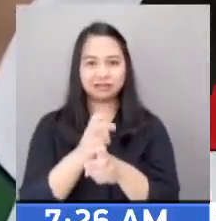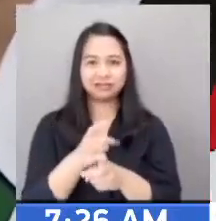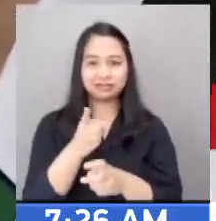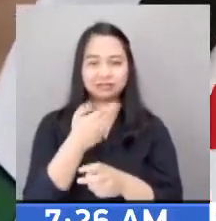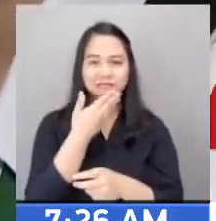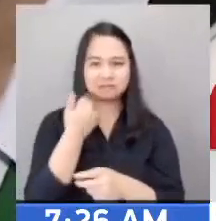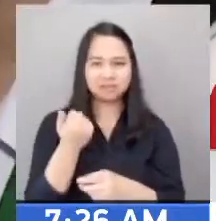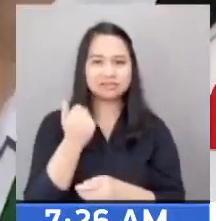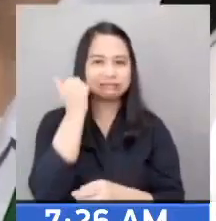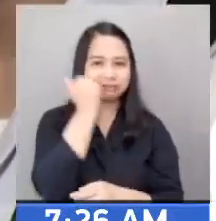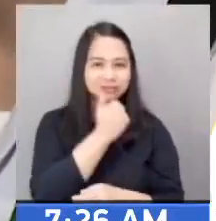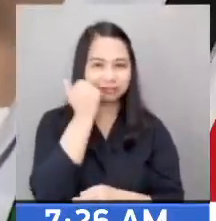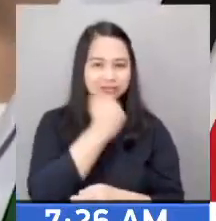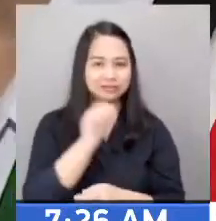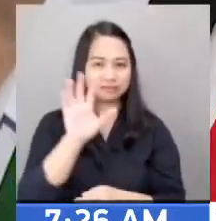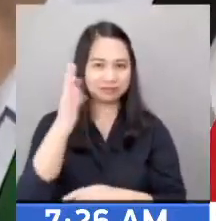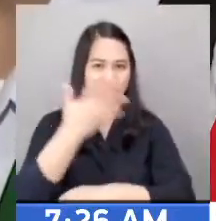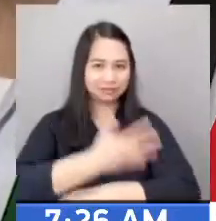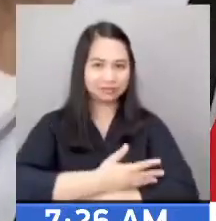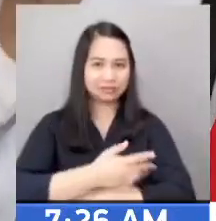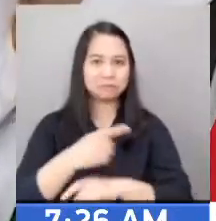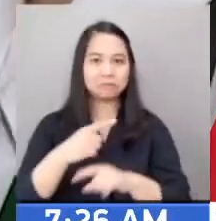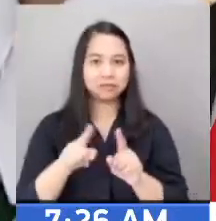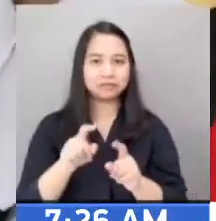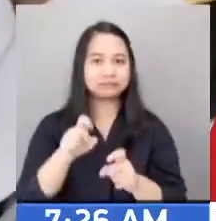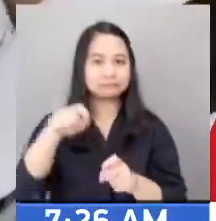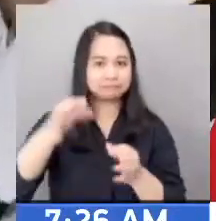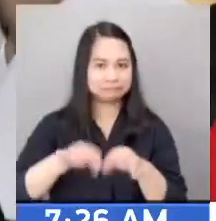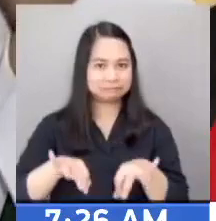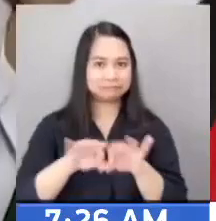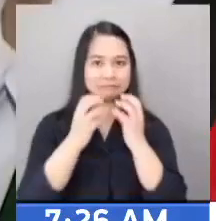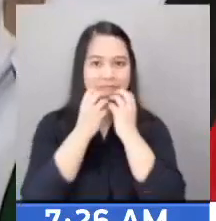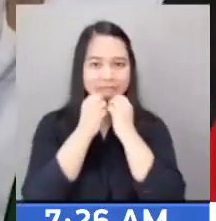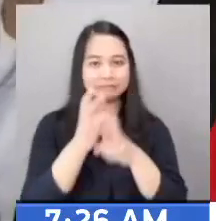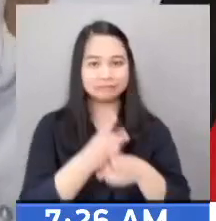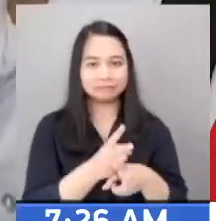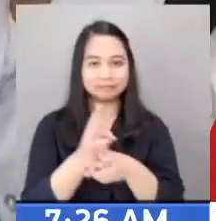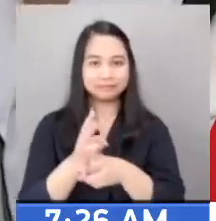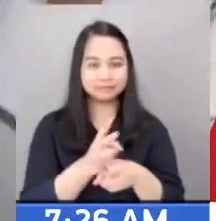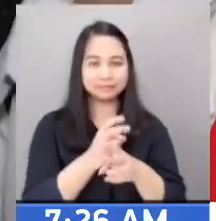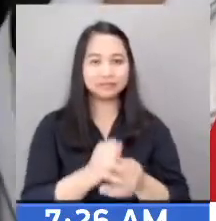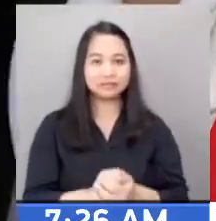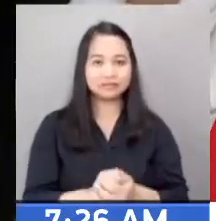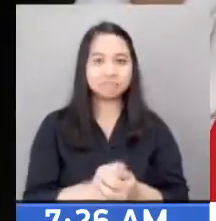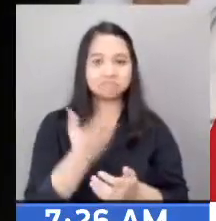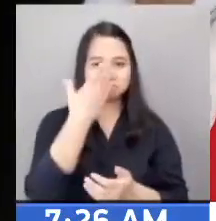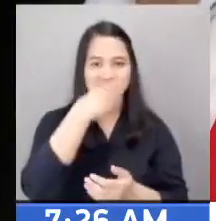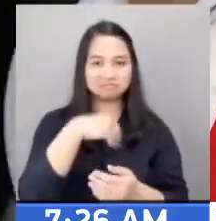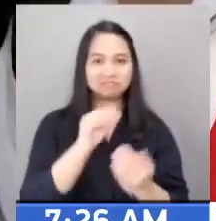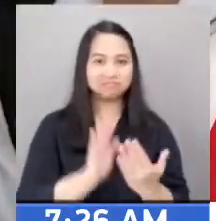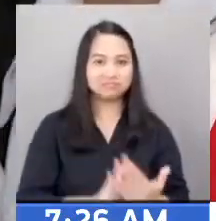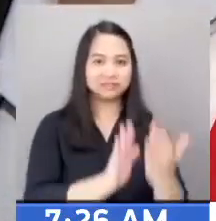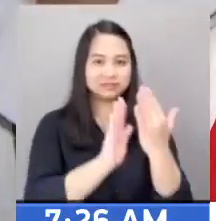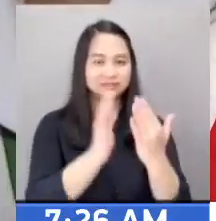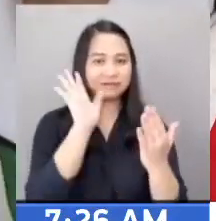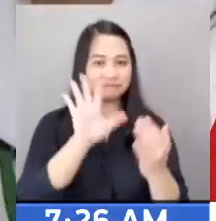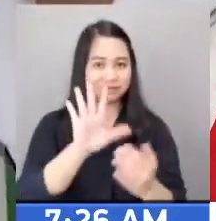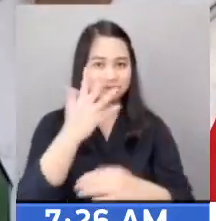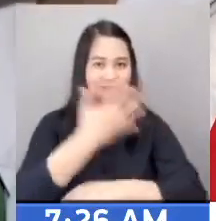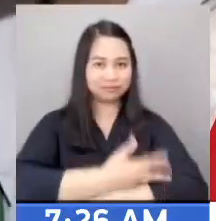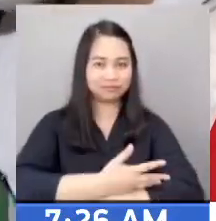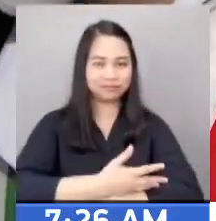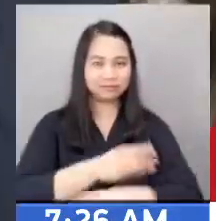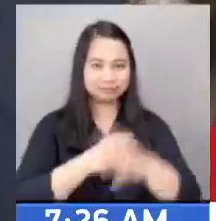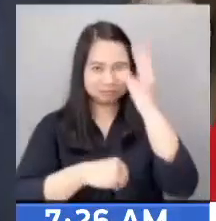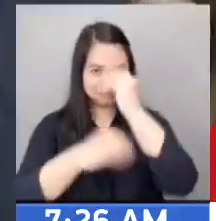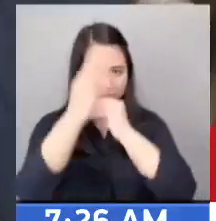face-to-face sila, pero mag-ingat pa rin. Ganun. Mas maganda pa rin naman yung araw-araw, face-to-face na, para may natutunan yung mga